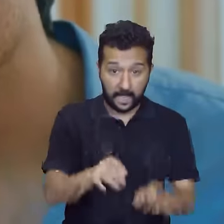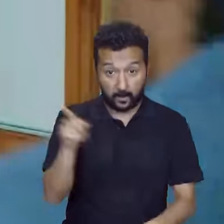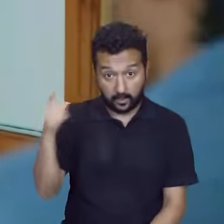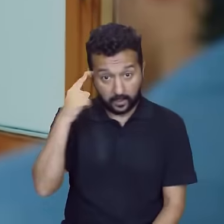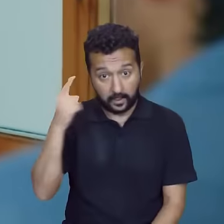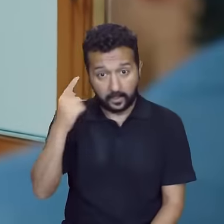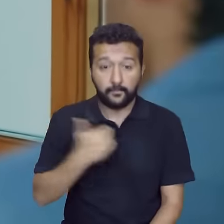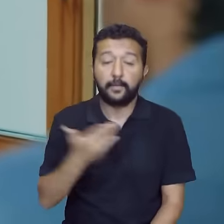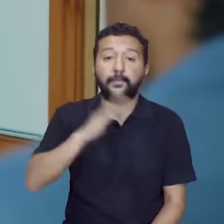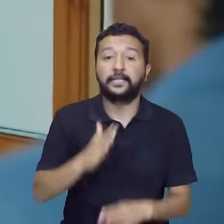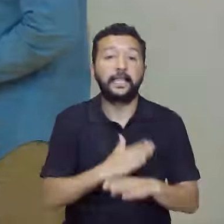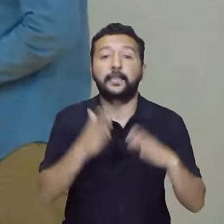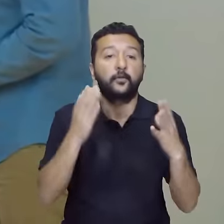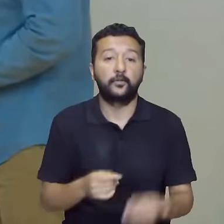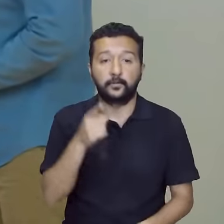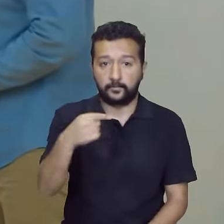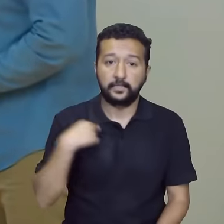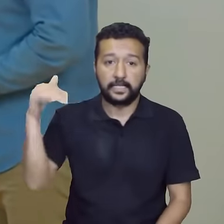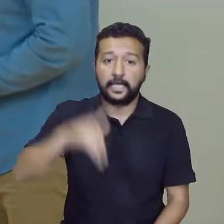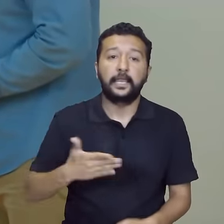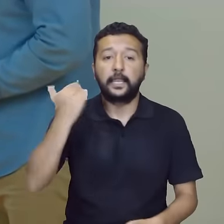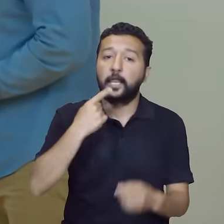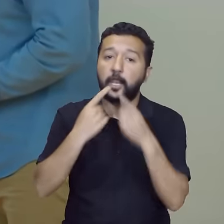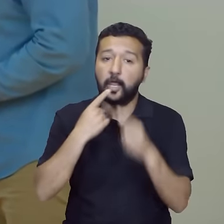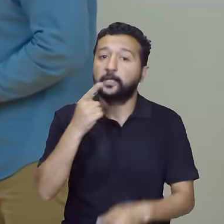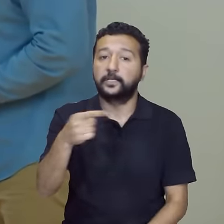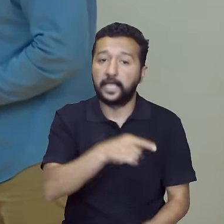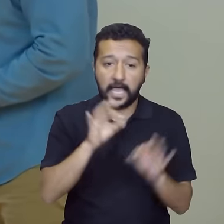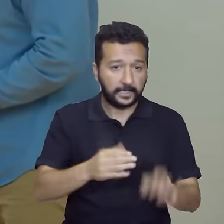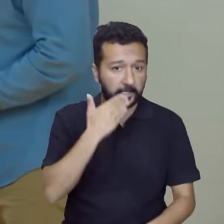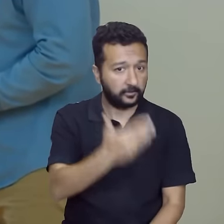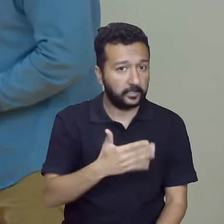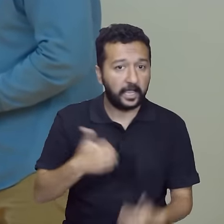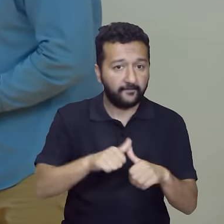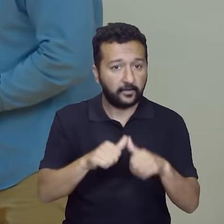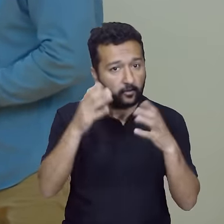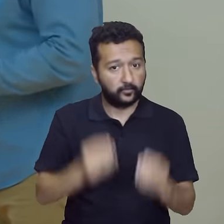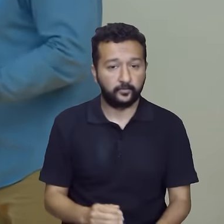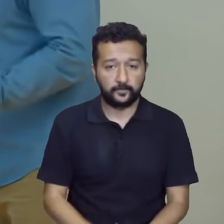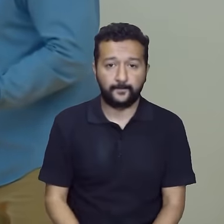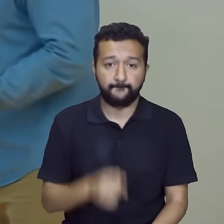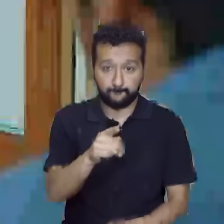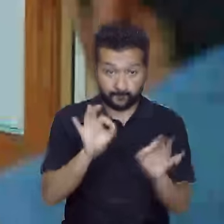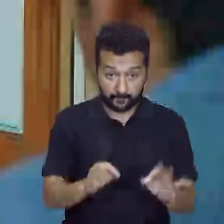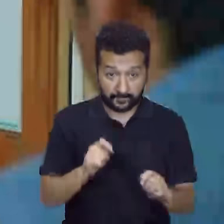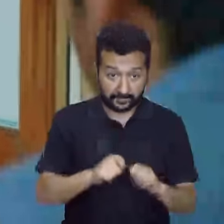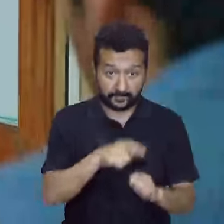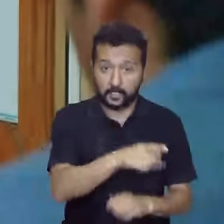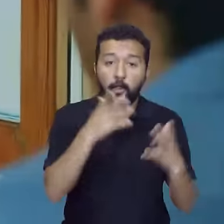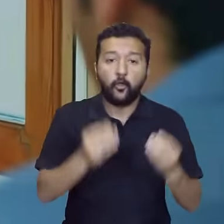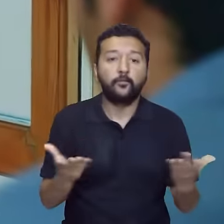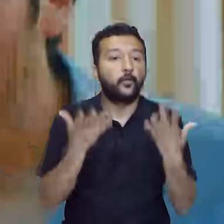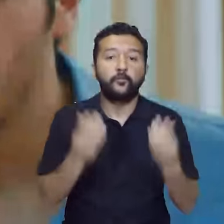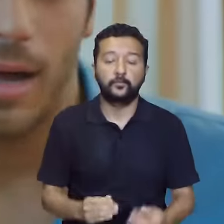orada mısın? Tarık ben başka nerede olayım? Ya biz buraya gelmeden ne konuştuk seninle? Hani söyleyecektik evli olduğumuzu? Bu haldeyken mi? Ya ne